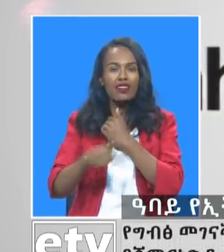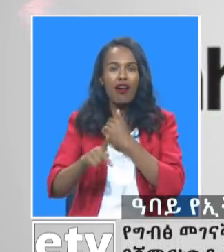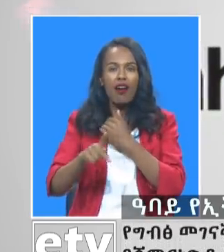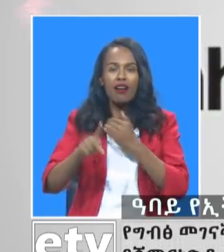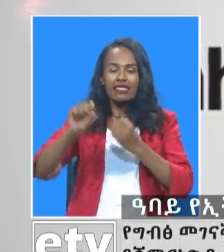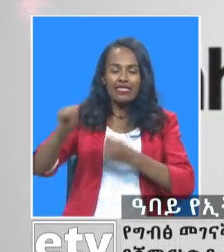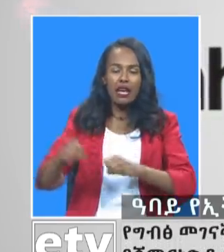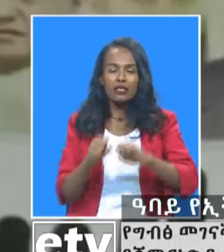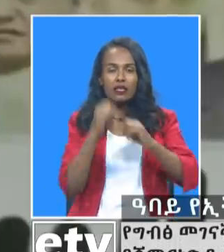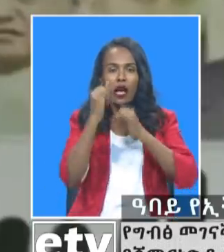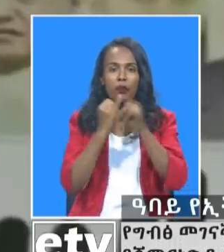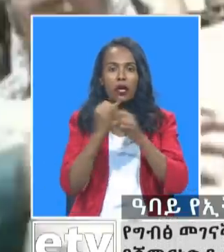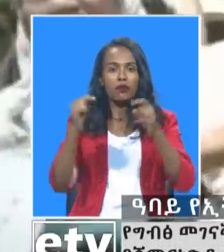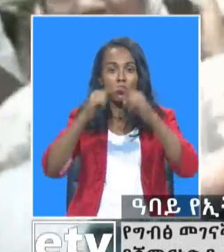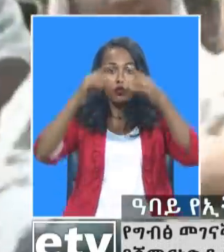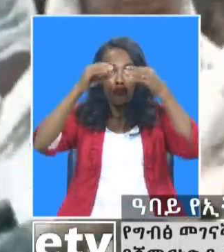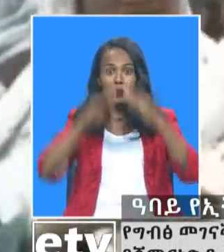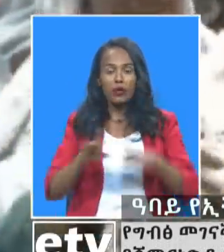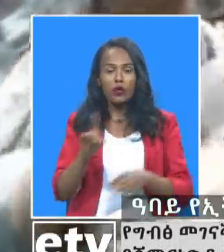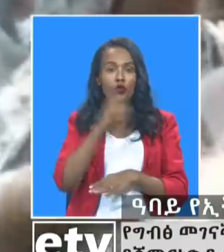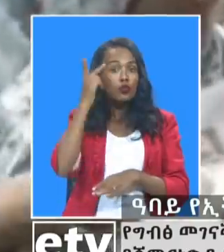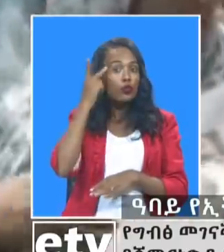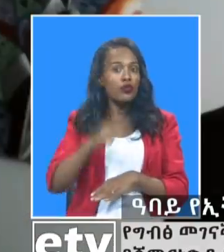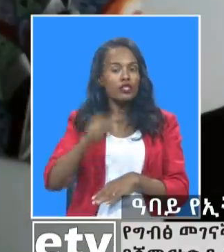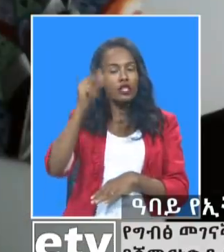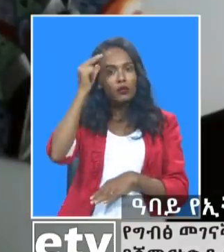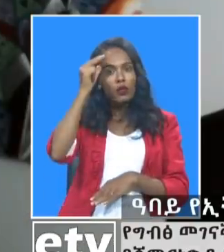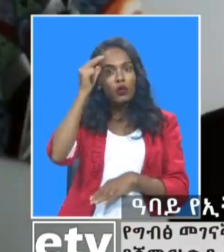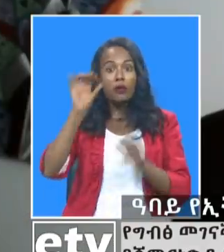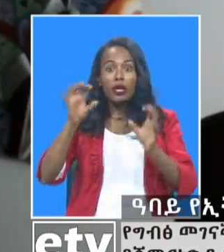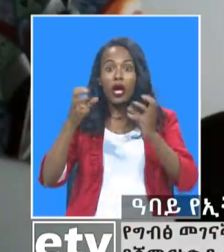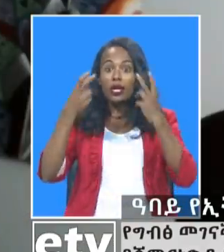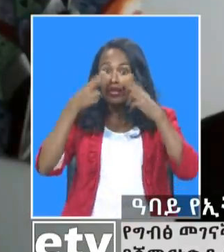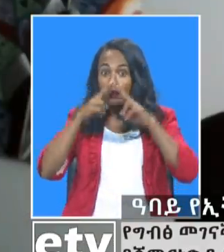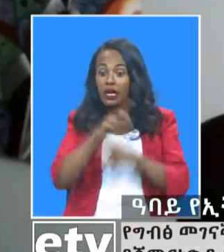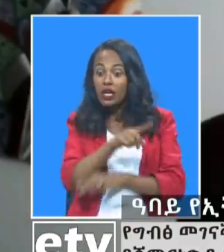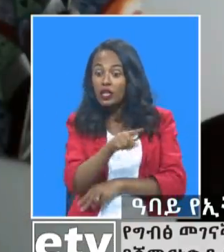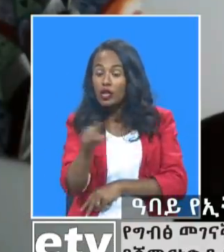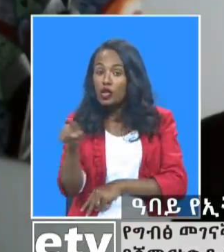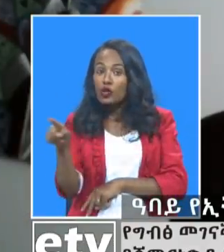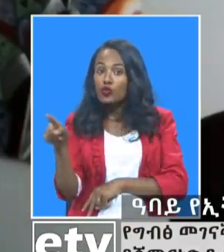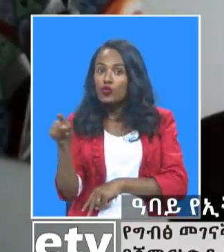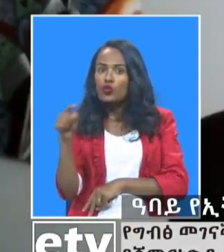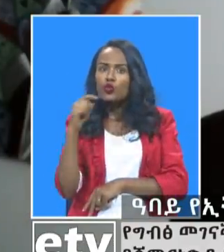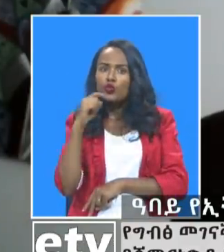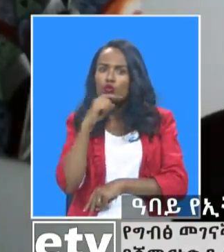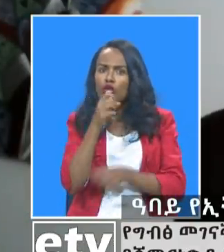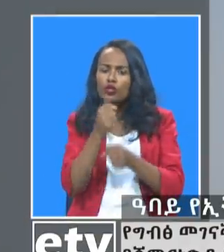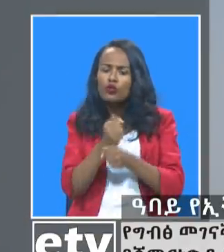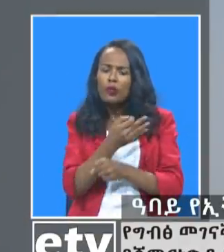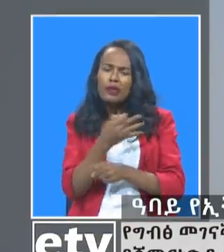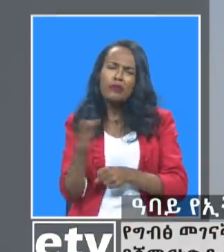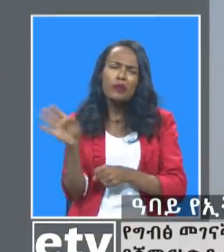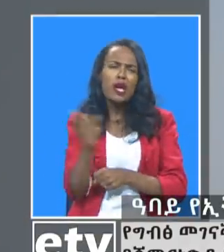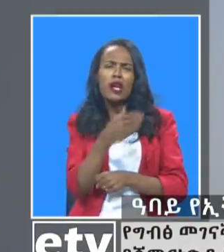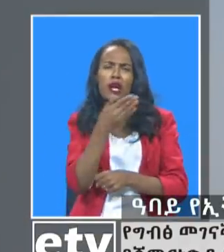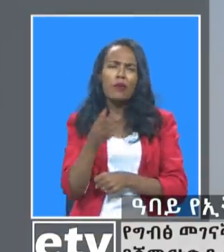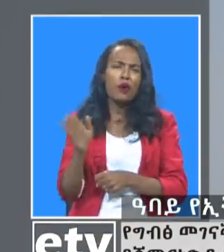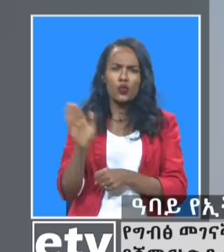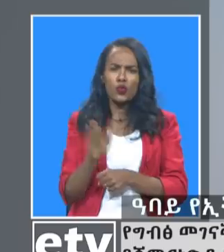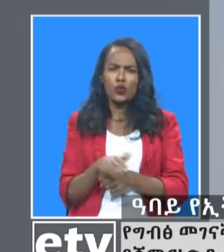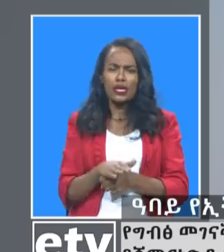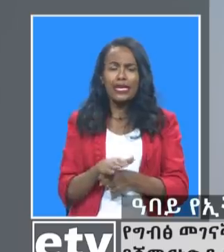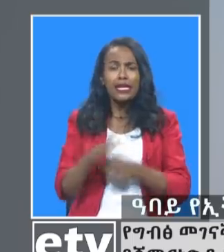አቀፍ ግንኙነት መምህር የሆኑት ፕሮፌሰር ብሩክ በሻ። ሚዲያን በተመለከተ እነሱ ውሸትን ይዘው በደንብ ያራግባሉ።